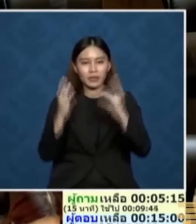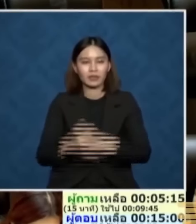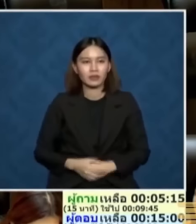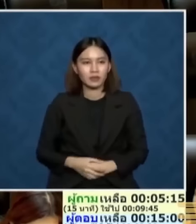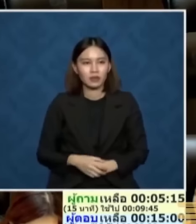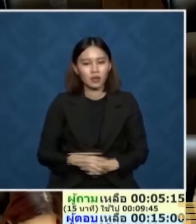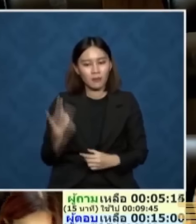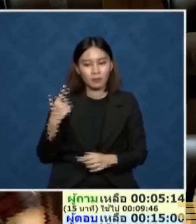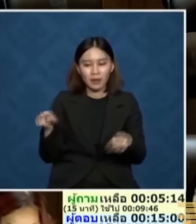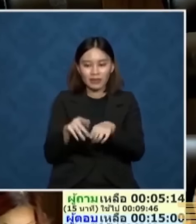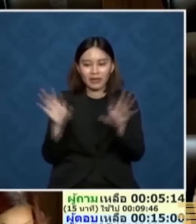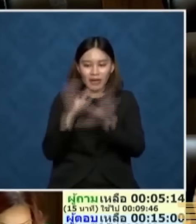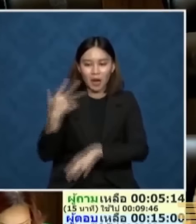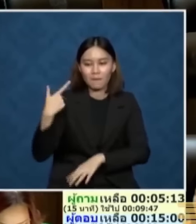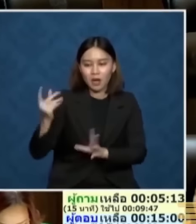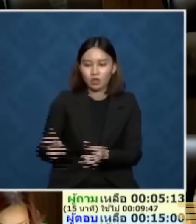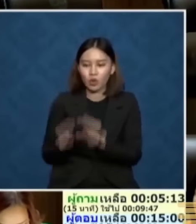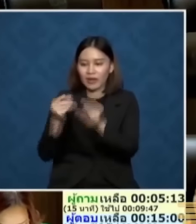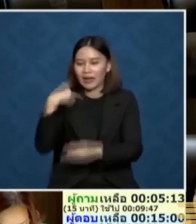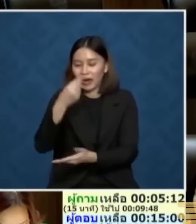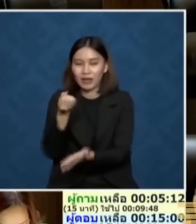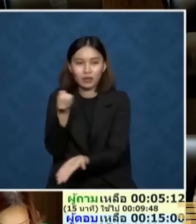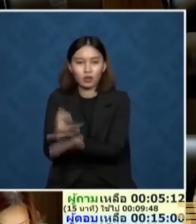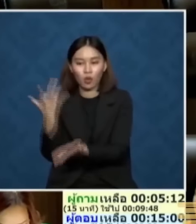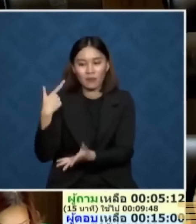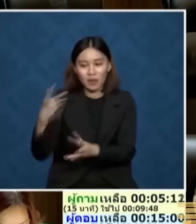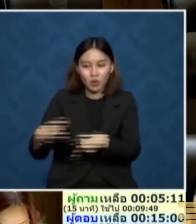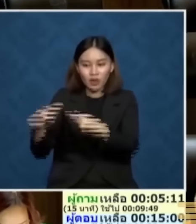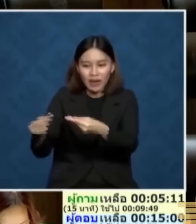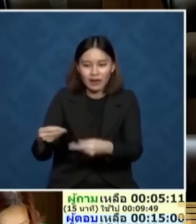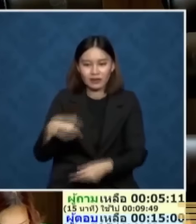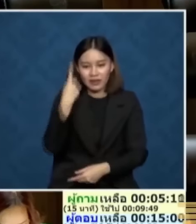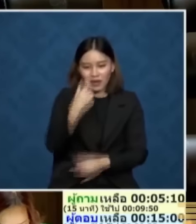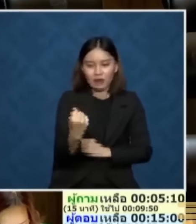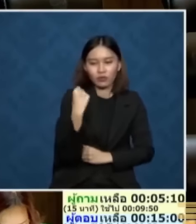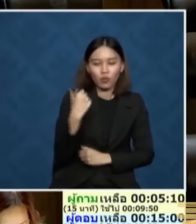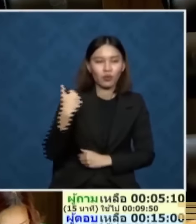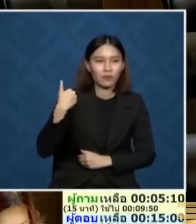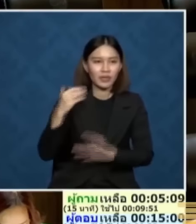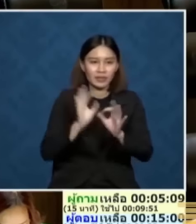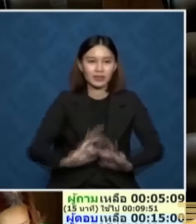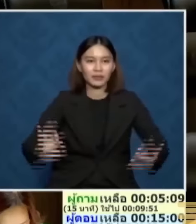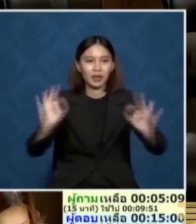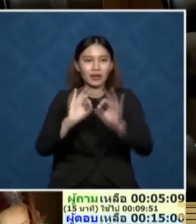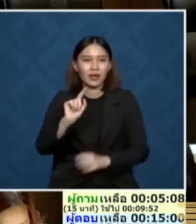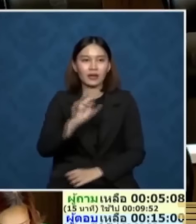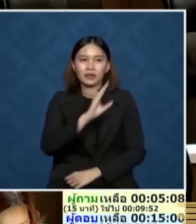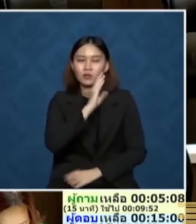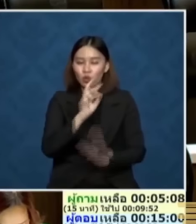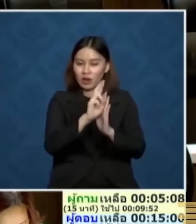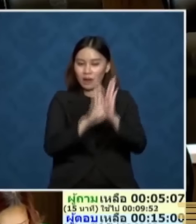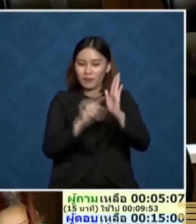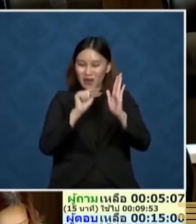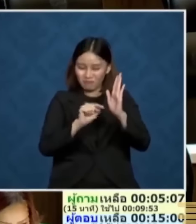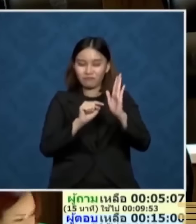างที่จะเอื้อประโยชน์ให้แก่ผู้ต้องขังที่ร่ำรวยหรือผู้ต้องขังที่มีอิทธิพลส่วนตัวโดยเฉพาะอย่างยิ่งค่ะเมื่อระเบียบฉบับ